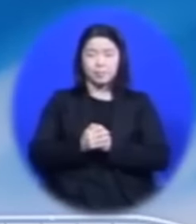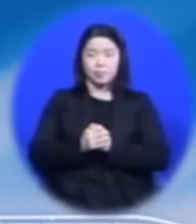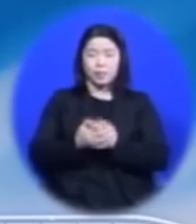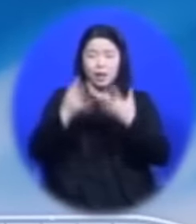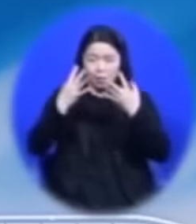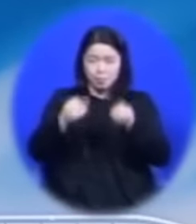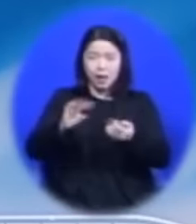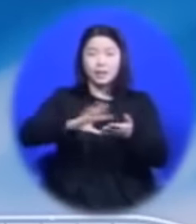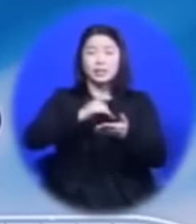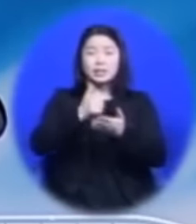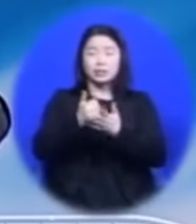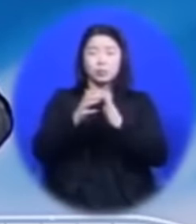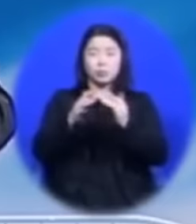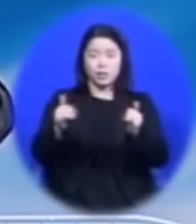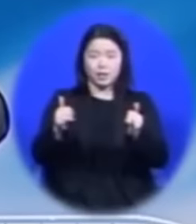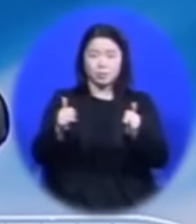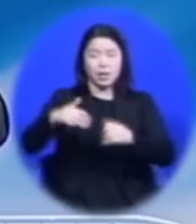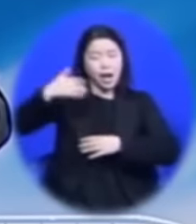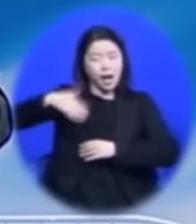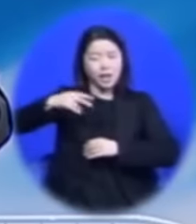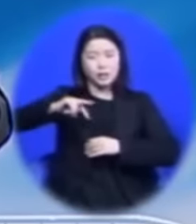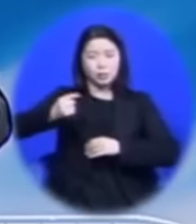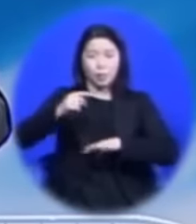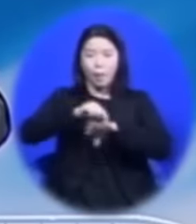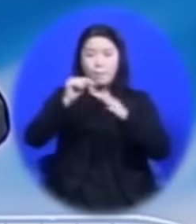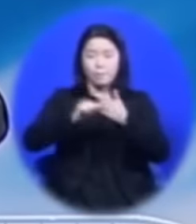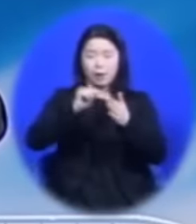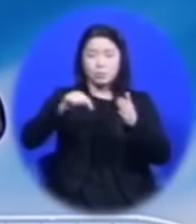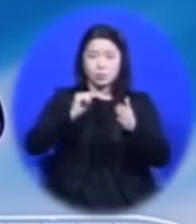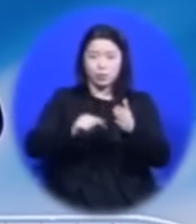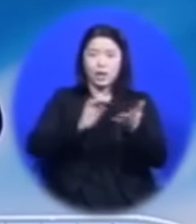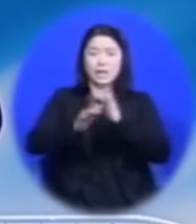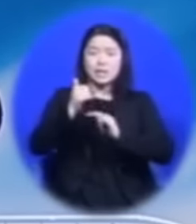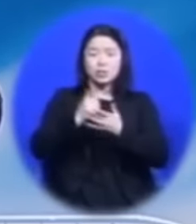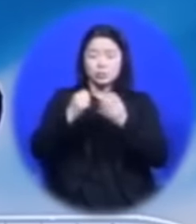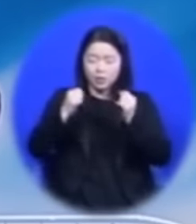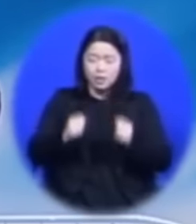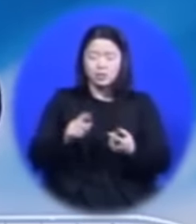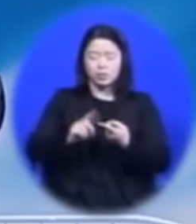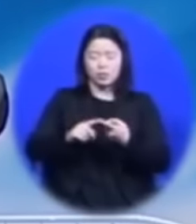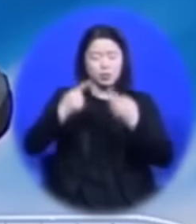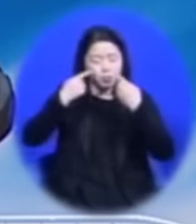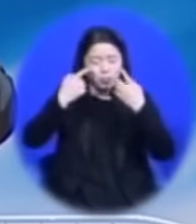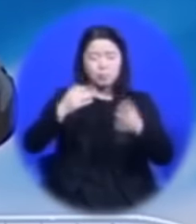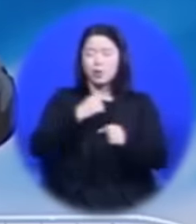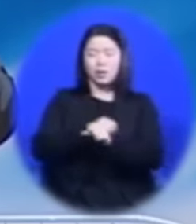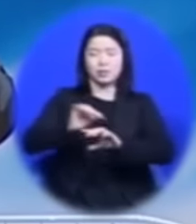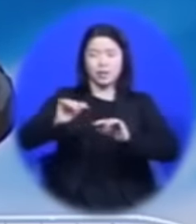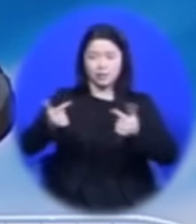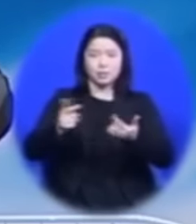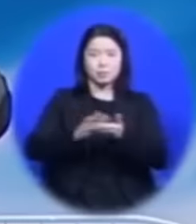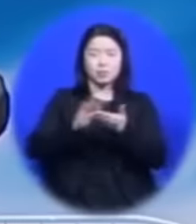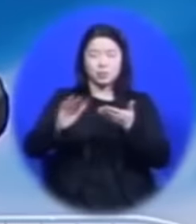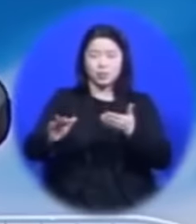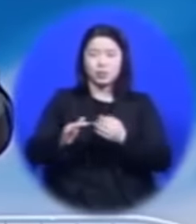많은 그리스도인들이 아직도 마음에 예수님이 계신 것에 대해서 분명하지가 않습니다.